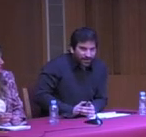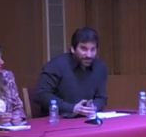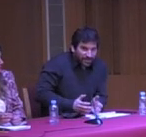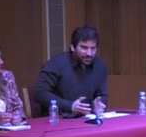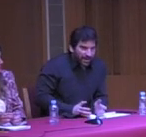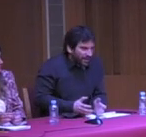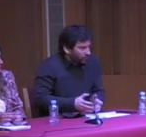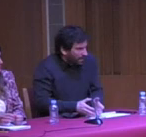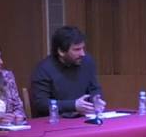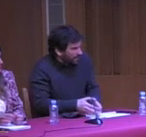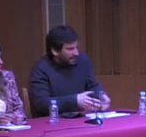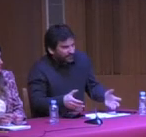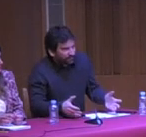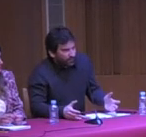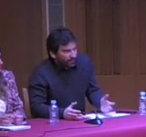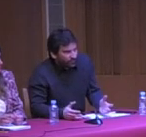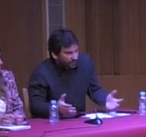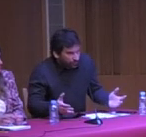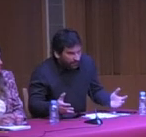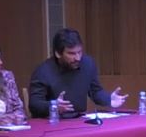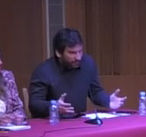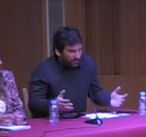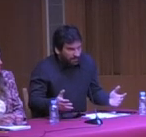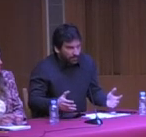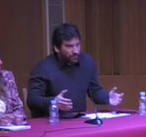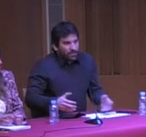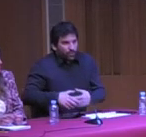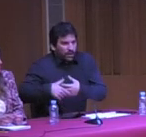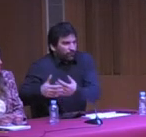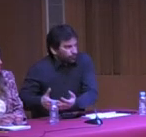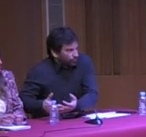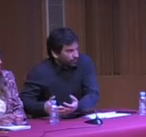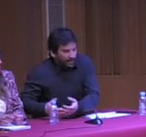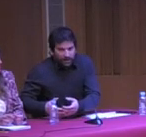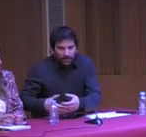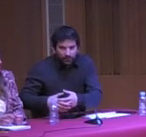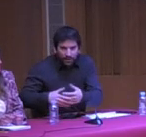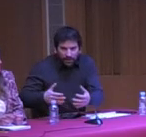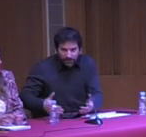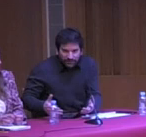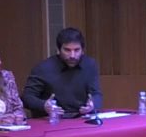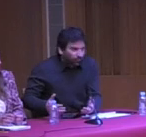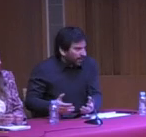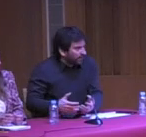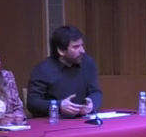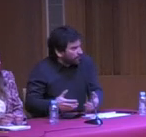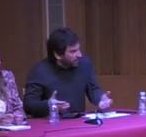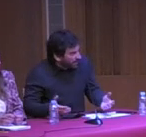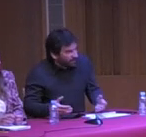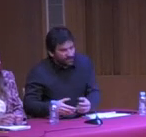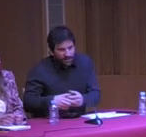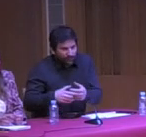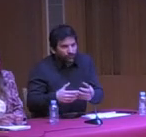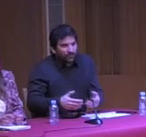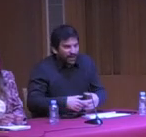de neteja viària actual, aquest espai públic no està contemplat, òbviament, no? Però en el futur, quan es facin nous plecs,